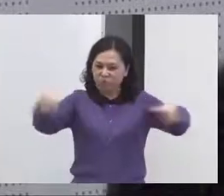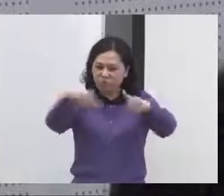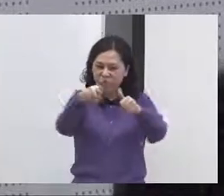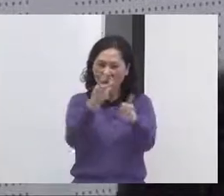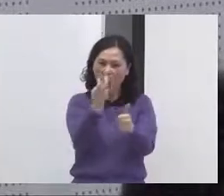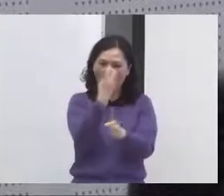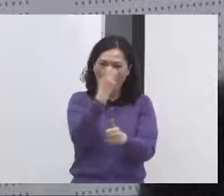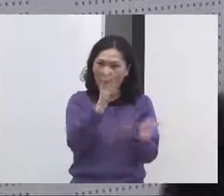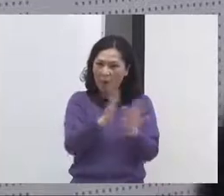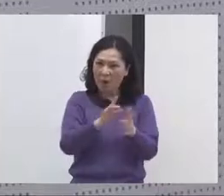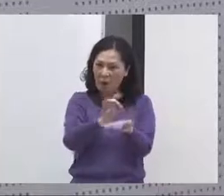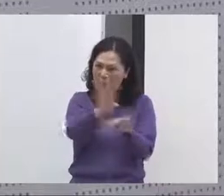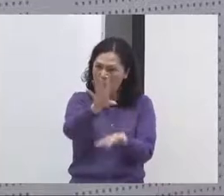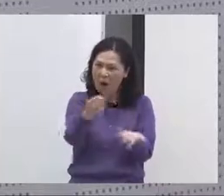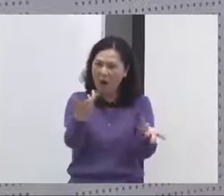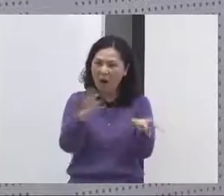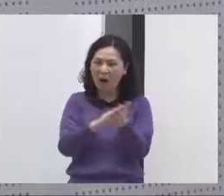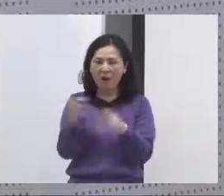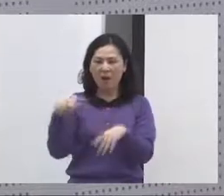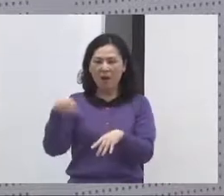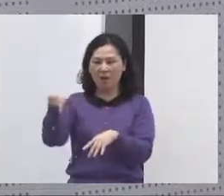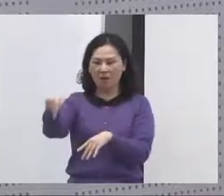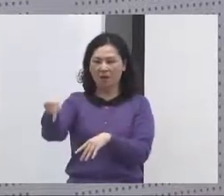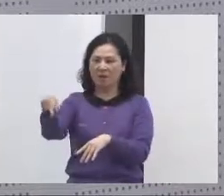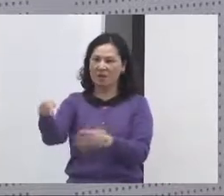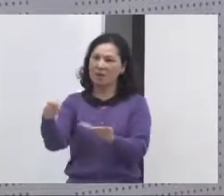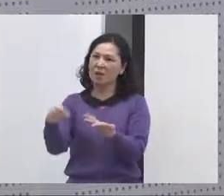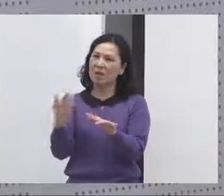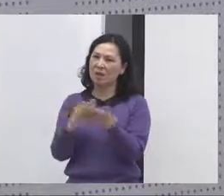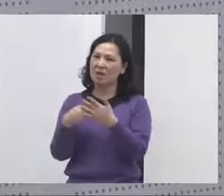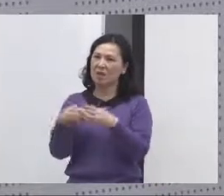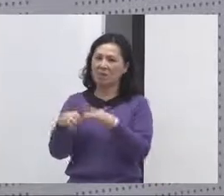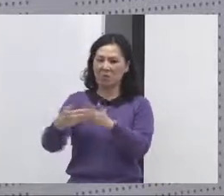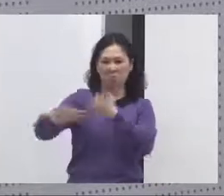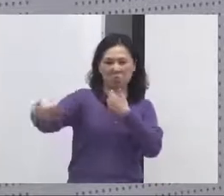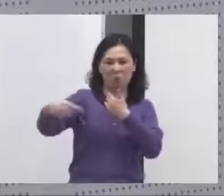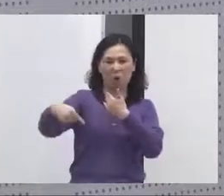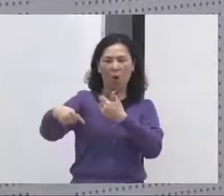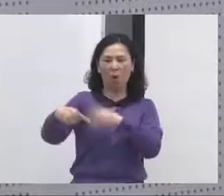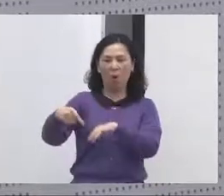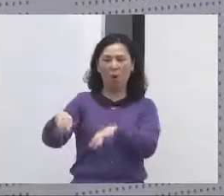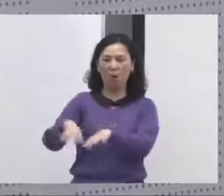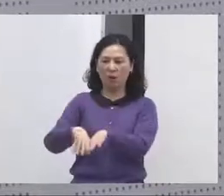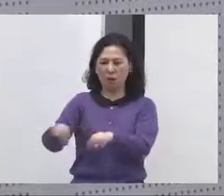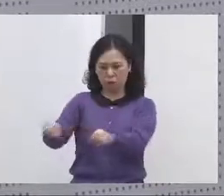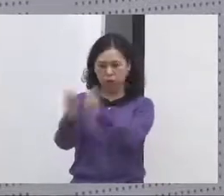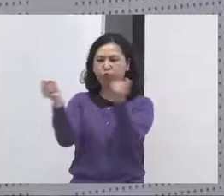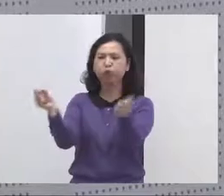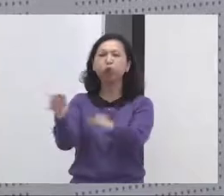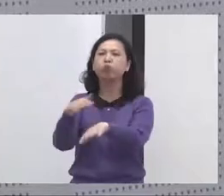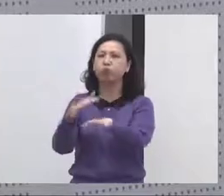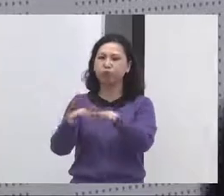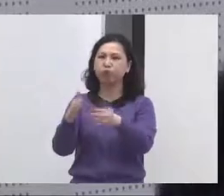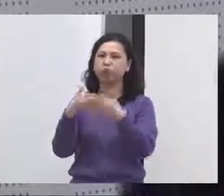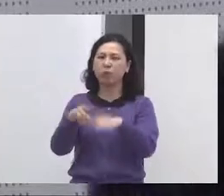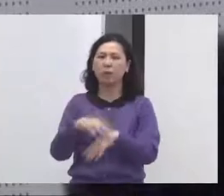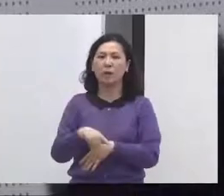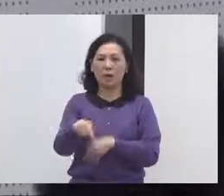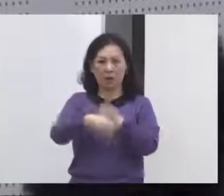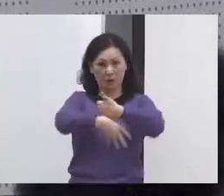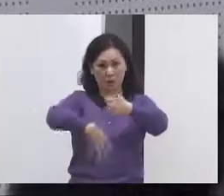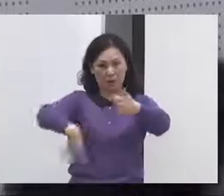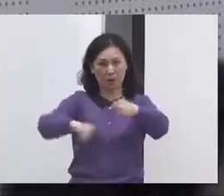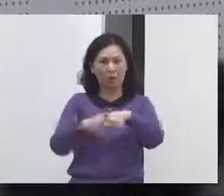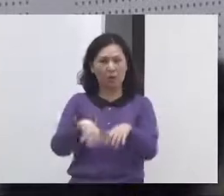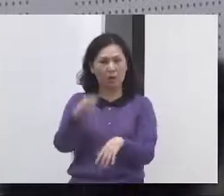的东西似乎就要完全的被打破，因为它这个组织的意涵或许我们可以去思考一下，我也还没